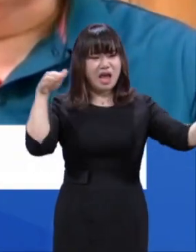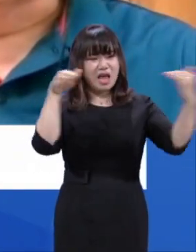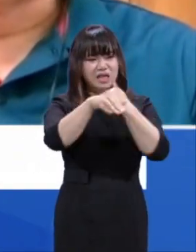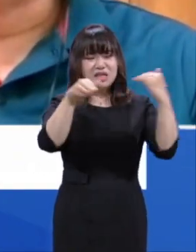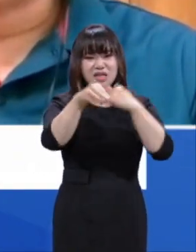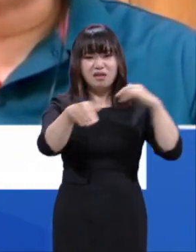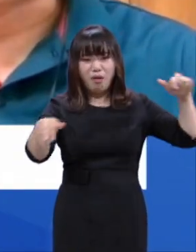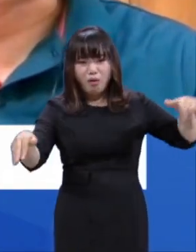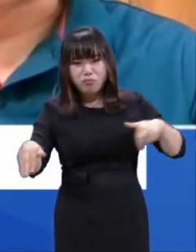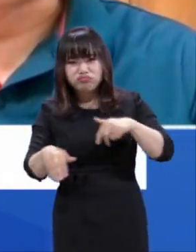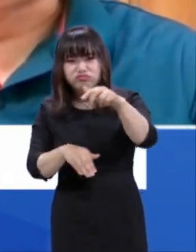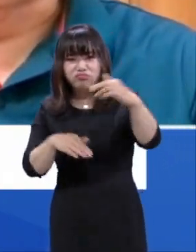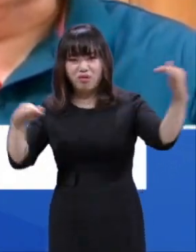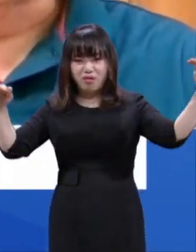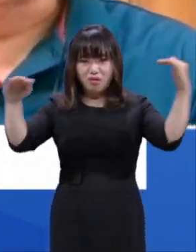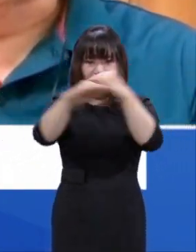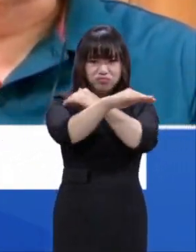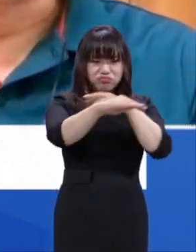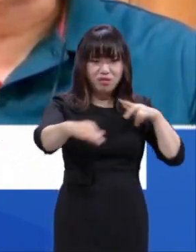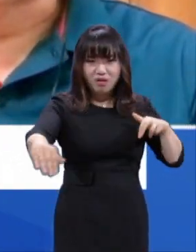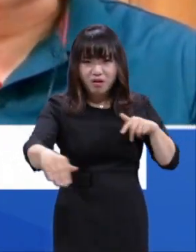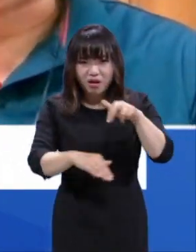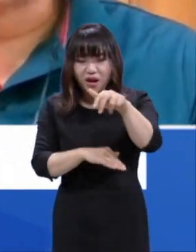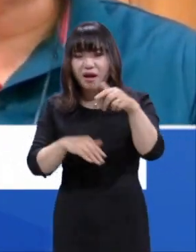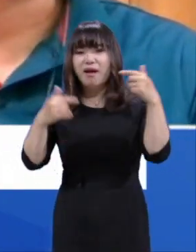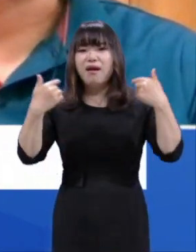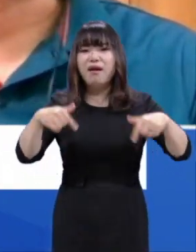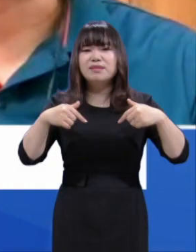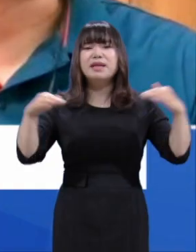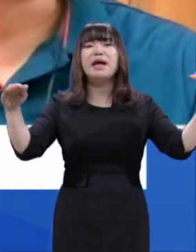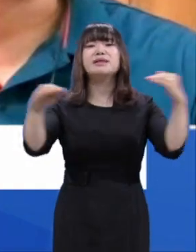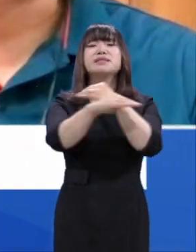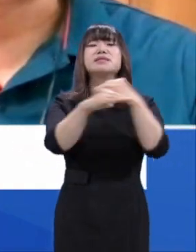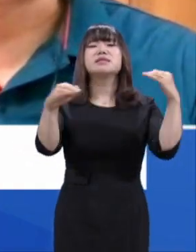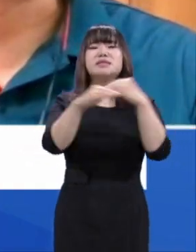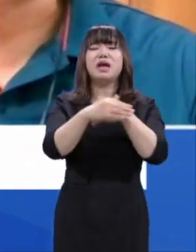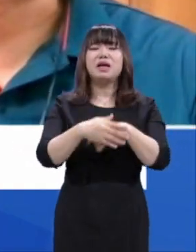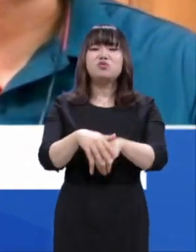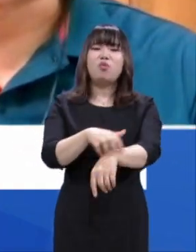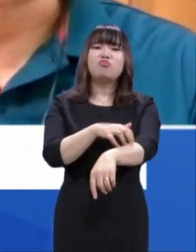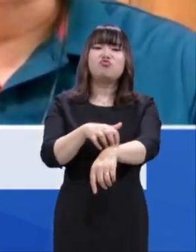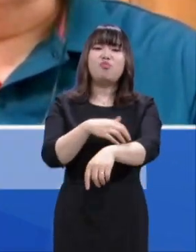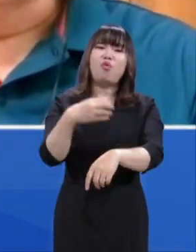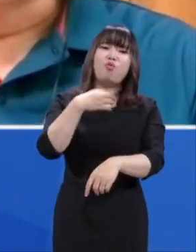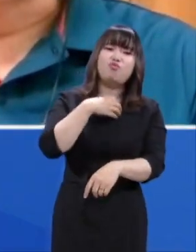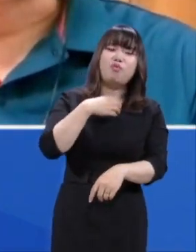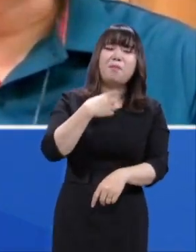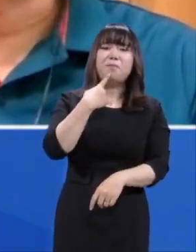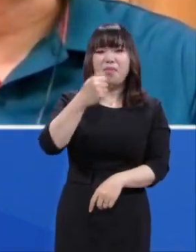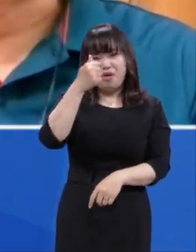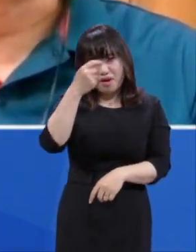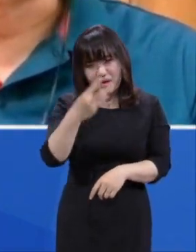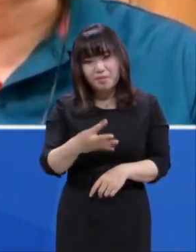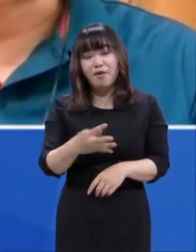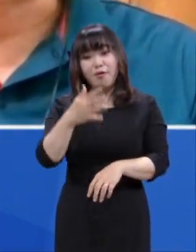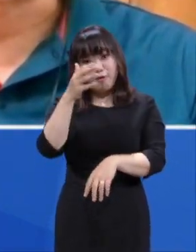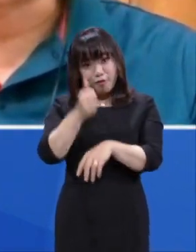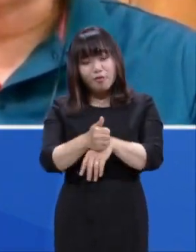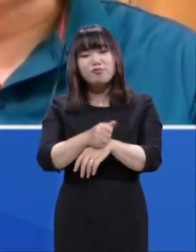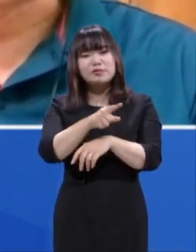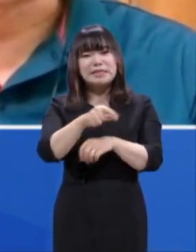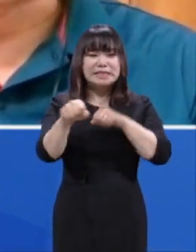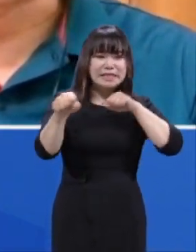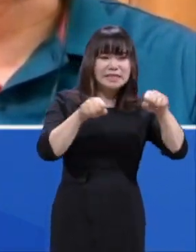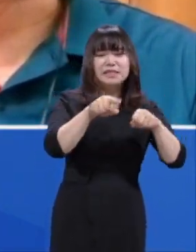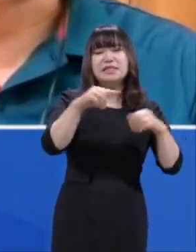도로인데요. 횡단하는 과정에서 그 차들로 인한 불편함을 호소하면서 적극적으로 주민들